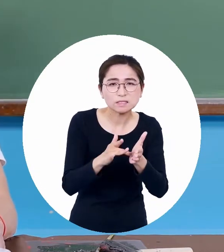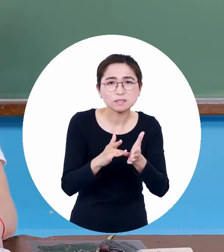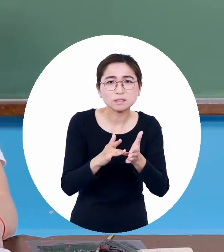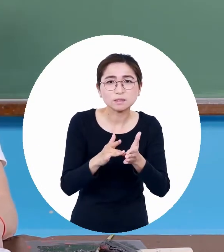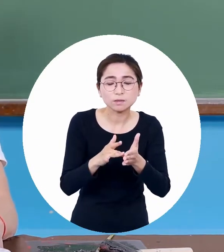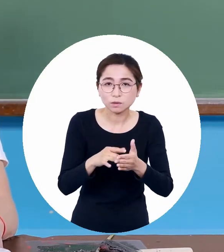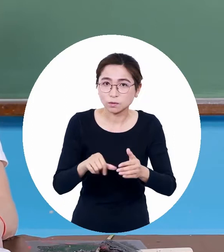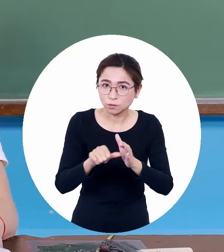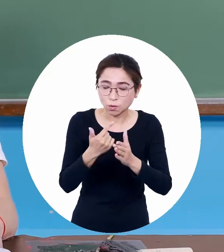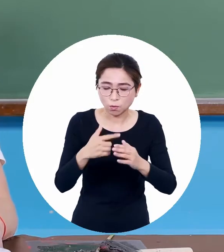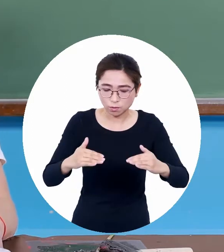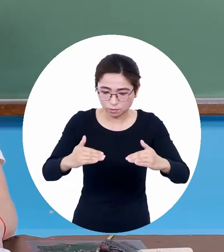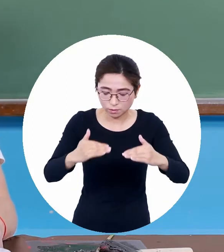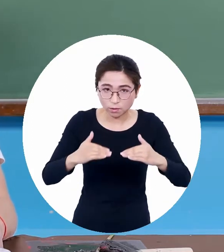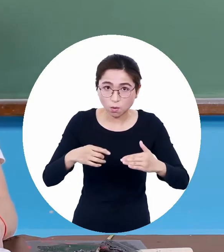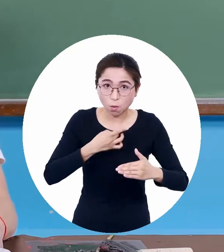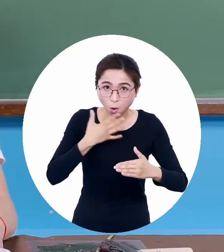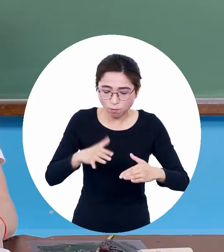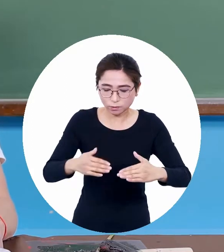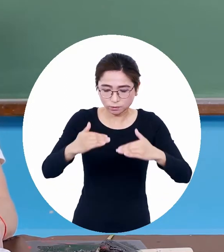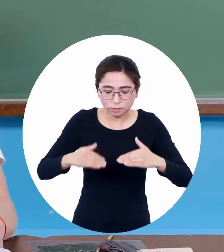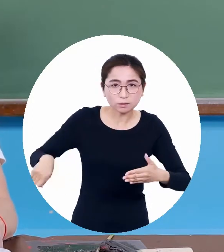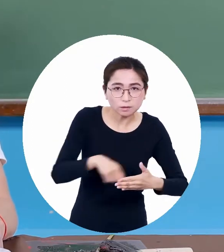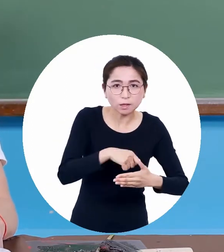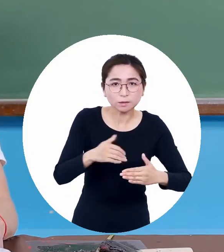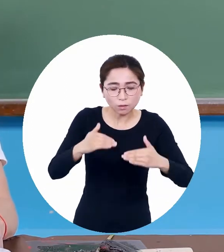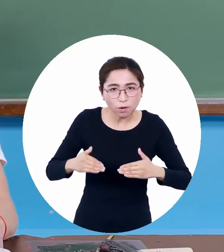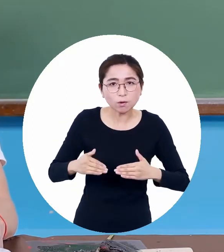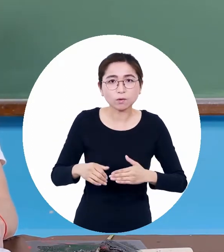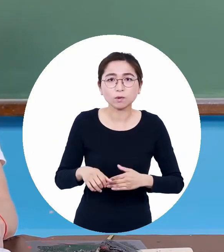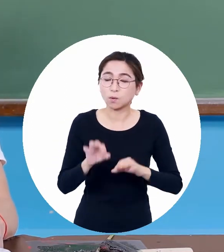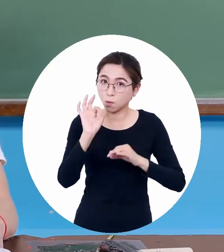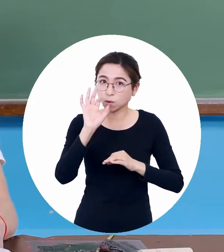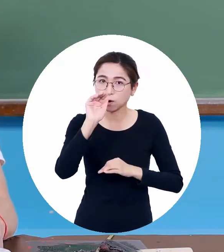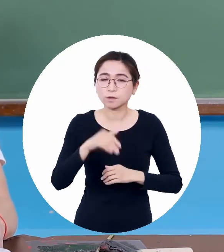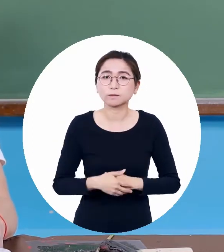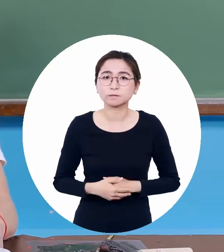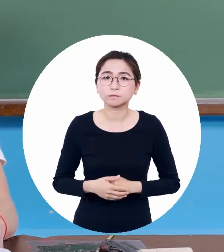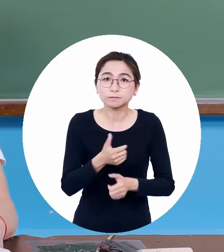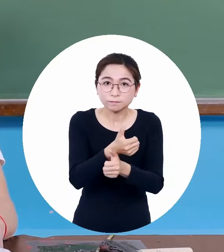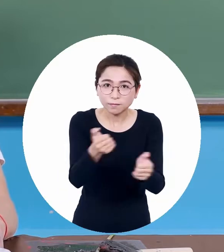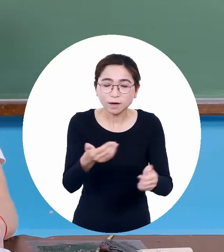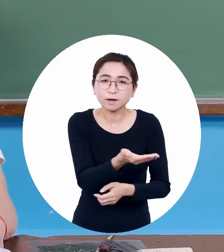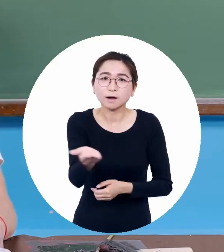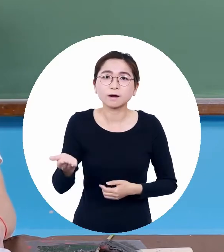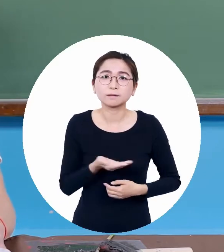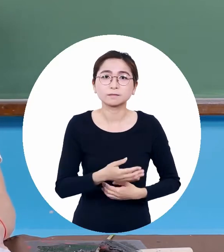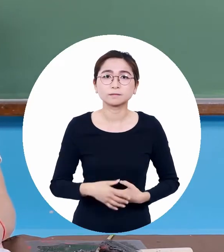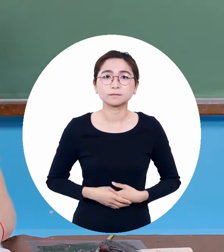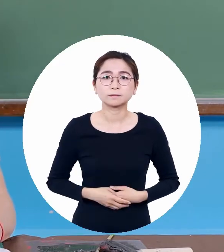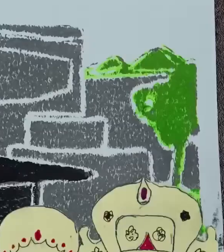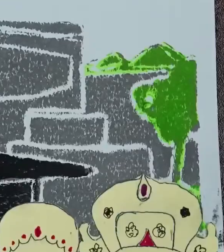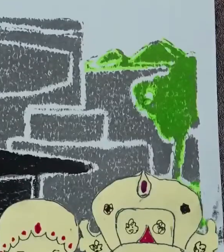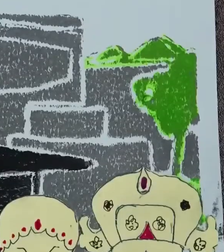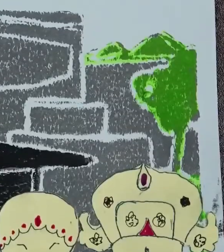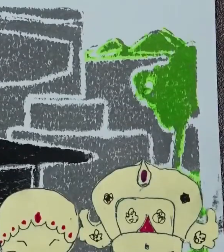為你一路 chop 落去會黐紙，好似頭先咁樣。咁你最好等到完全乾透啦，一層再印一層落去就 OK